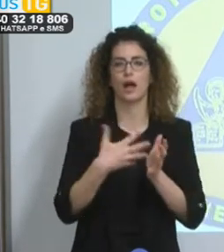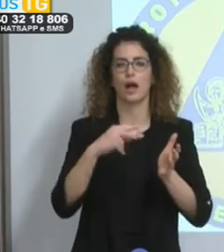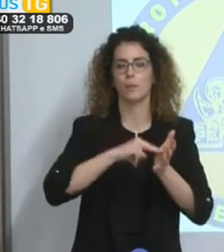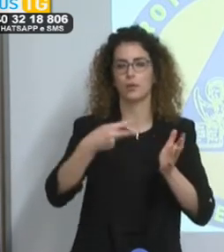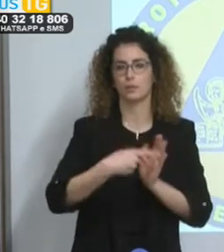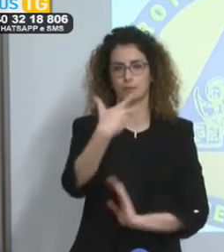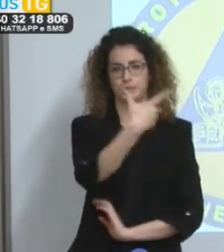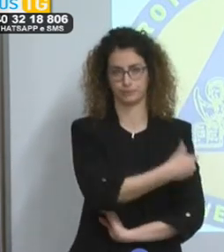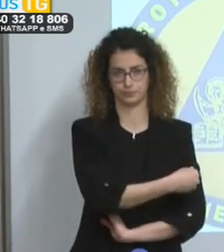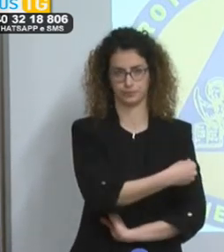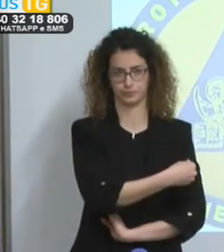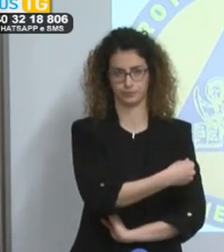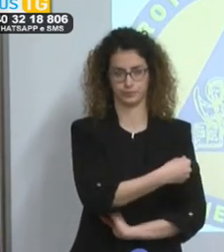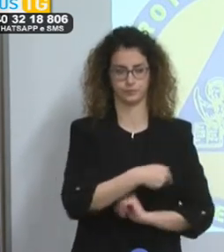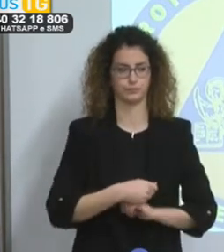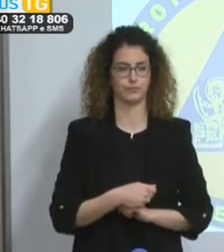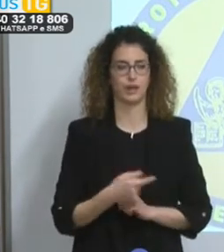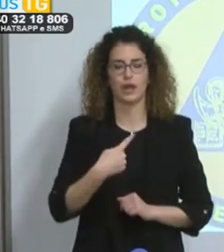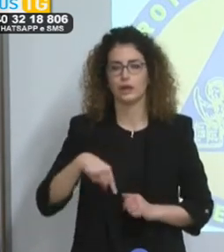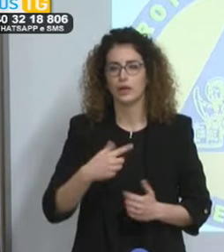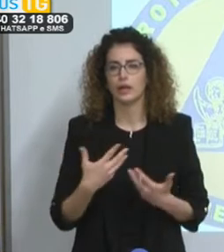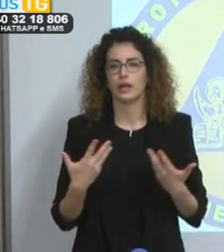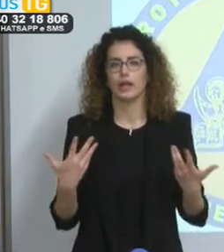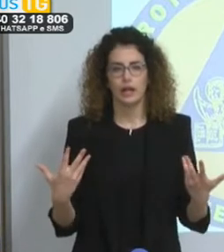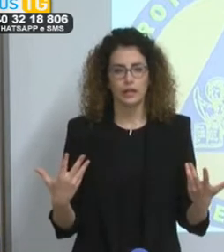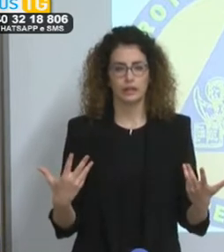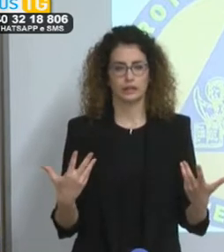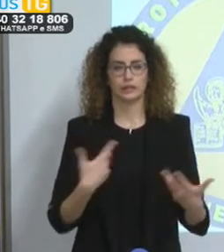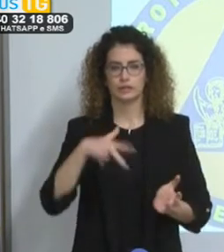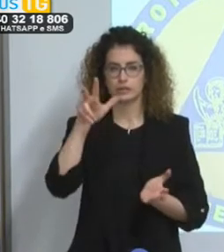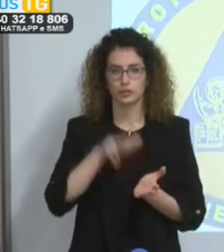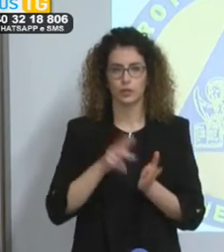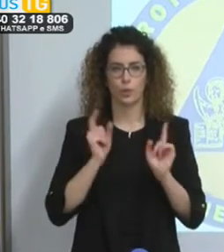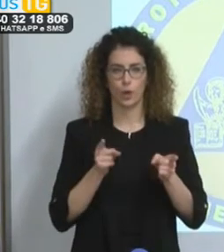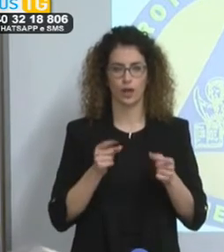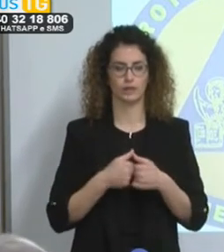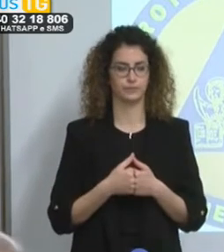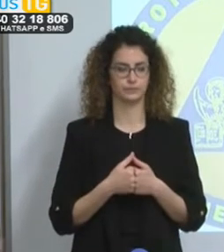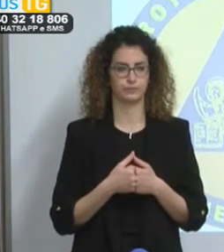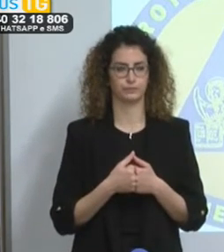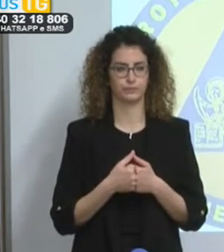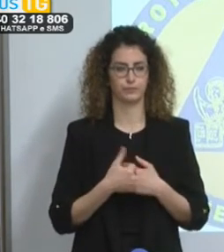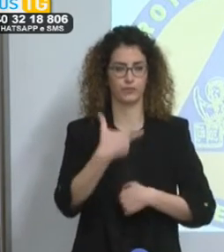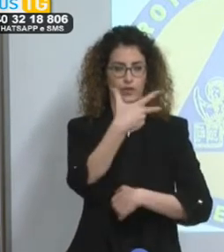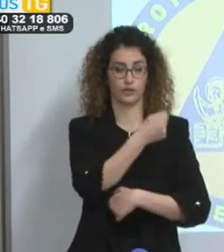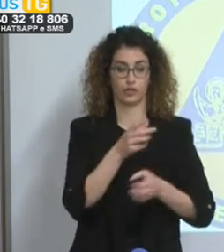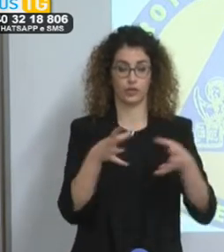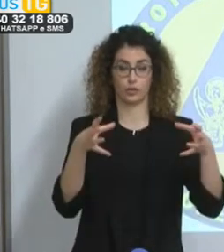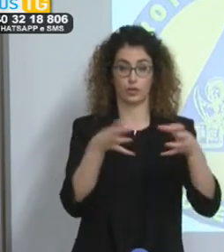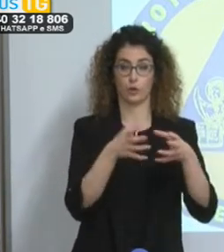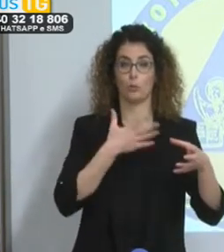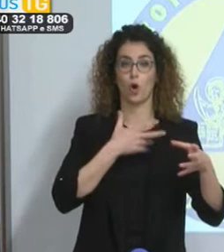vaccinazioni. Noi ragazzi oggi vi confermiamo che chiudiamo le vaccinazioni degli over